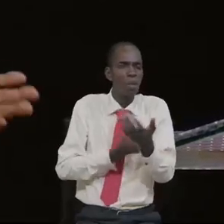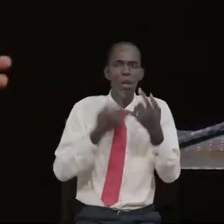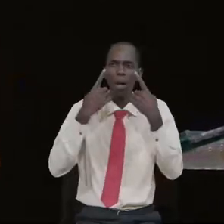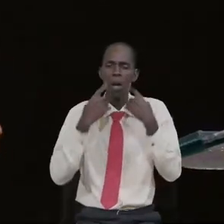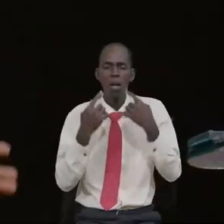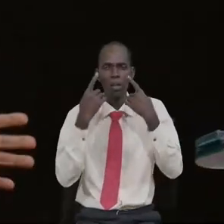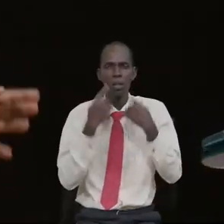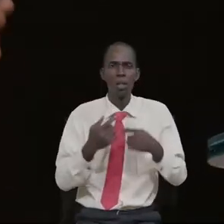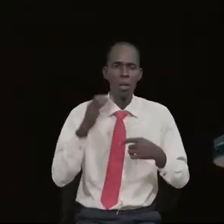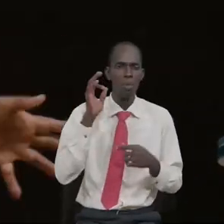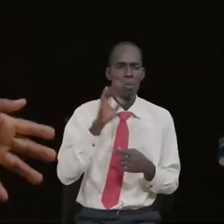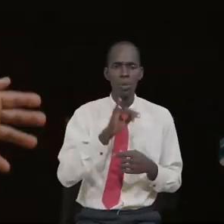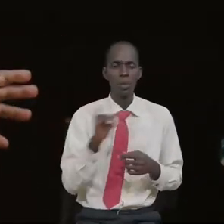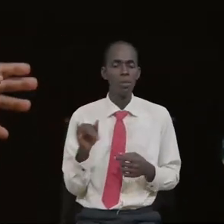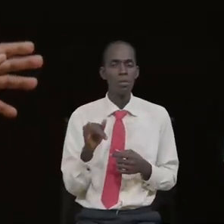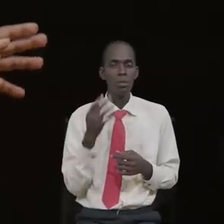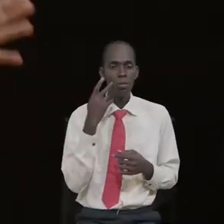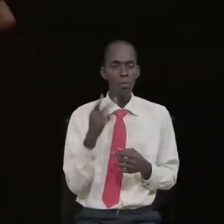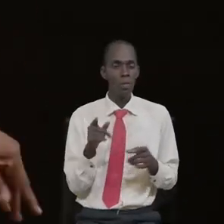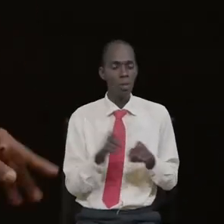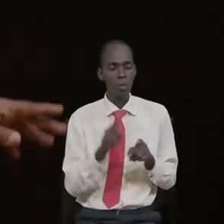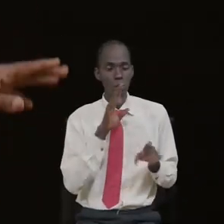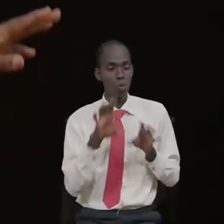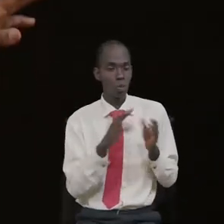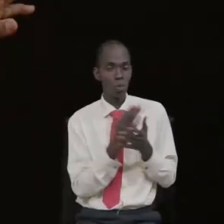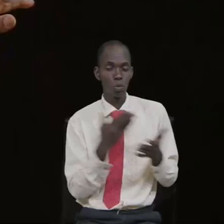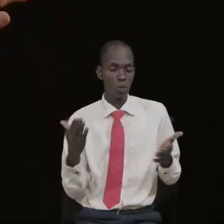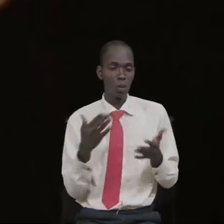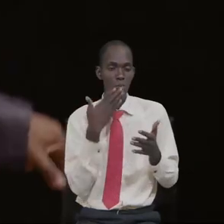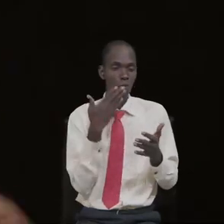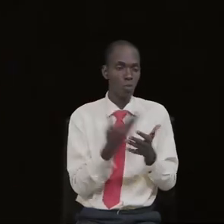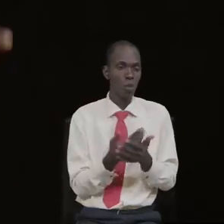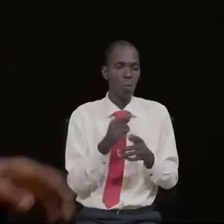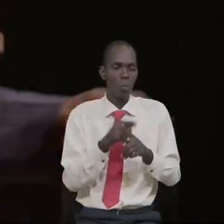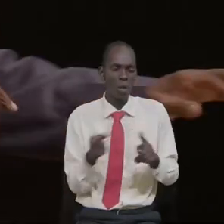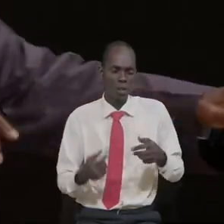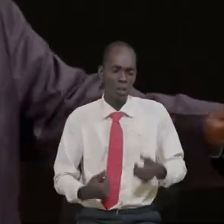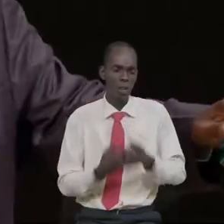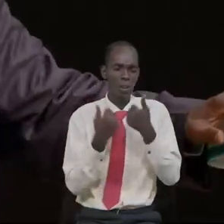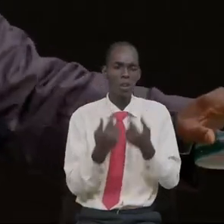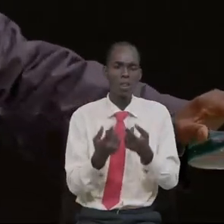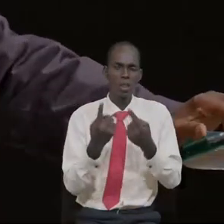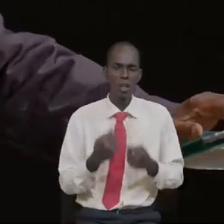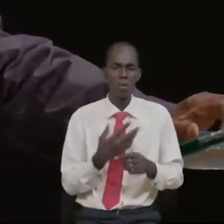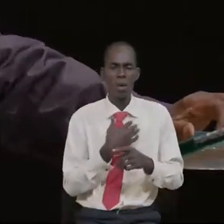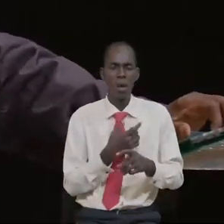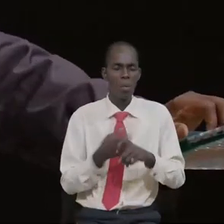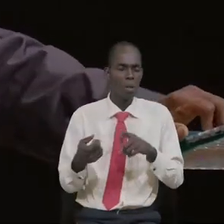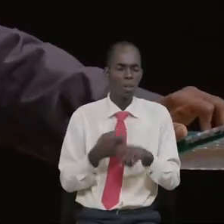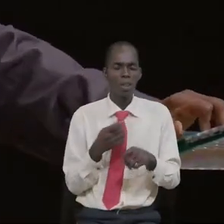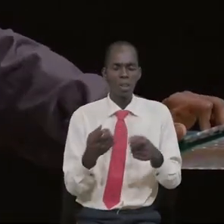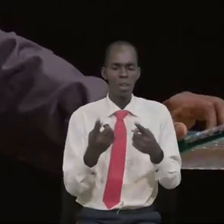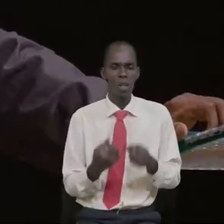pour déclarer la parole. Tu sortais évangéliser. Il y a des défis, la persécution. Le Seigneur t'en a